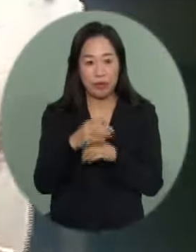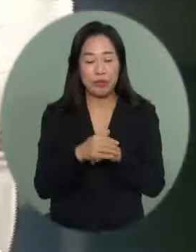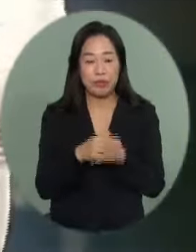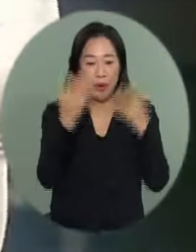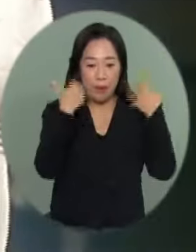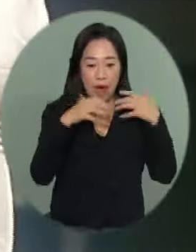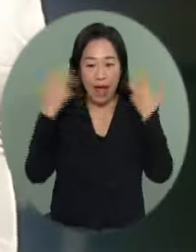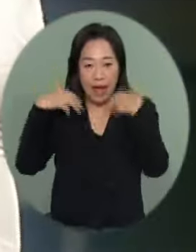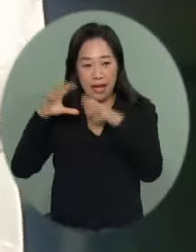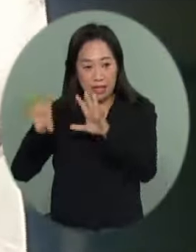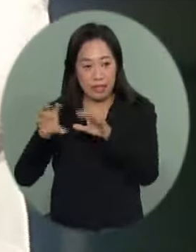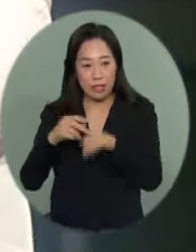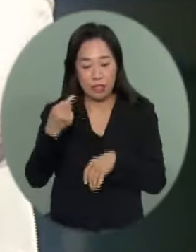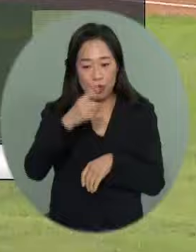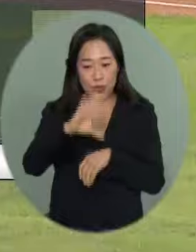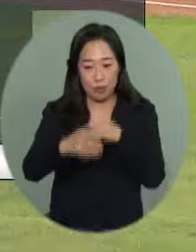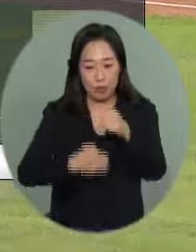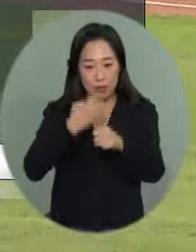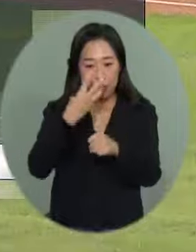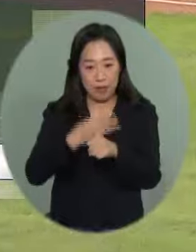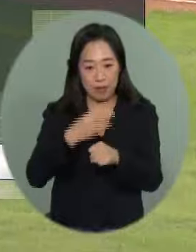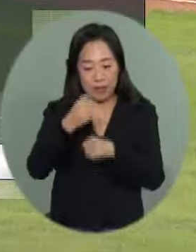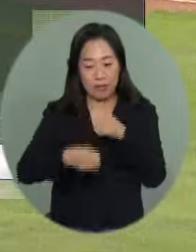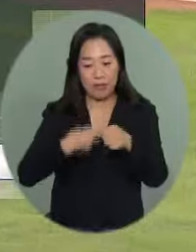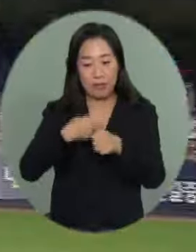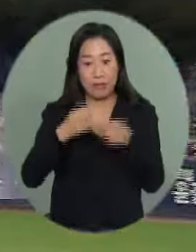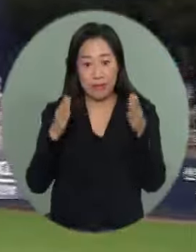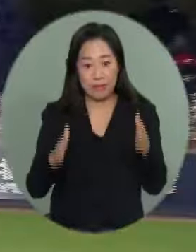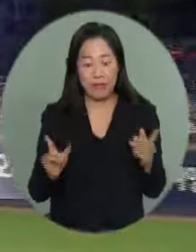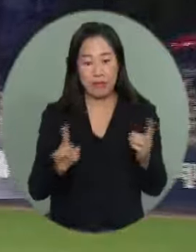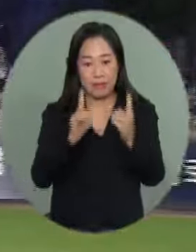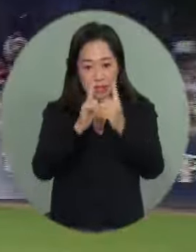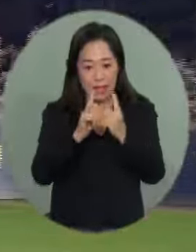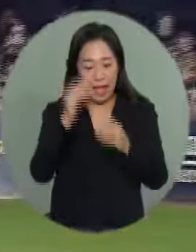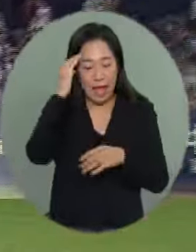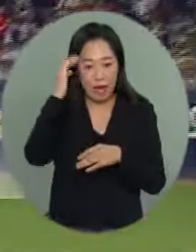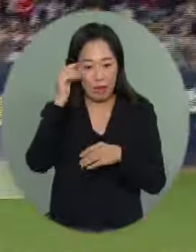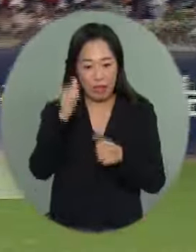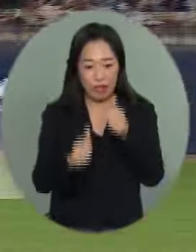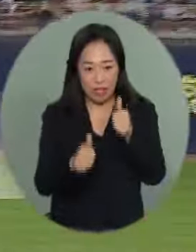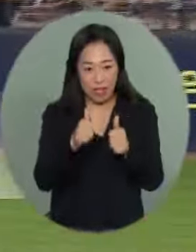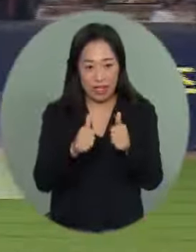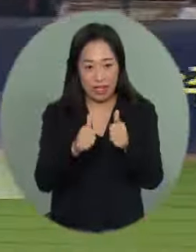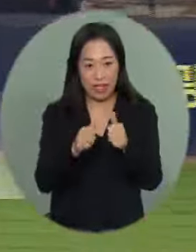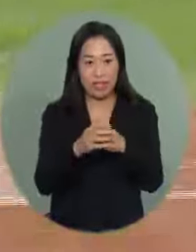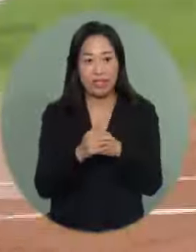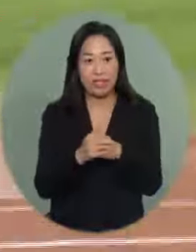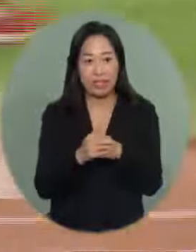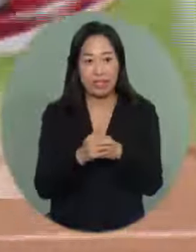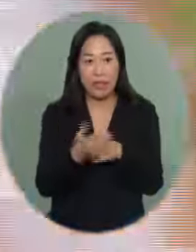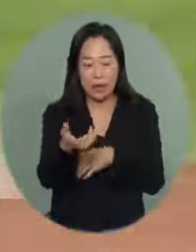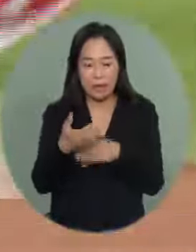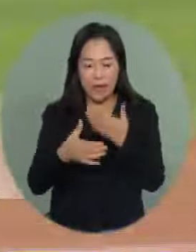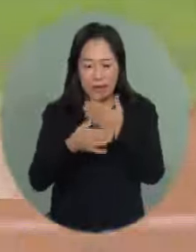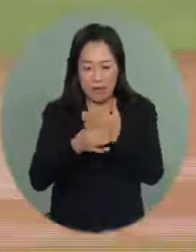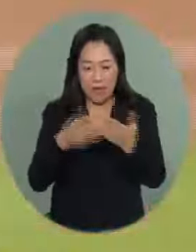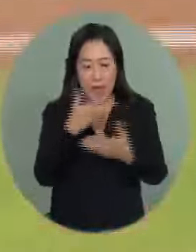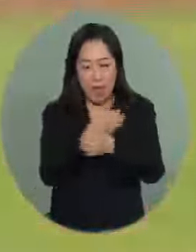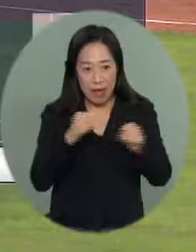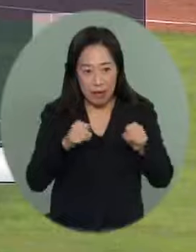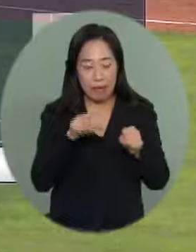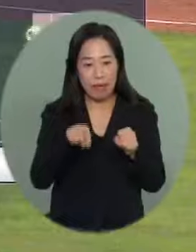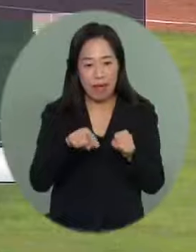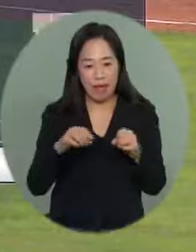사자가 1993년 이후 31년 만에 만나는 이번 한국 시리즈는 티켓 예매 전쟁이 펼쳐질 정도로